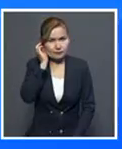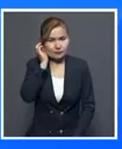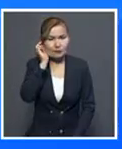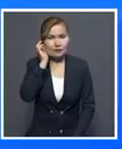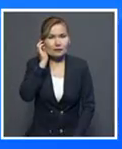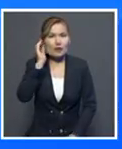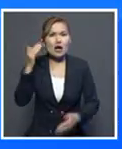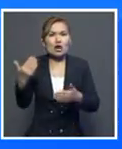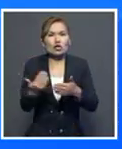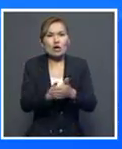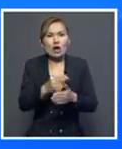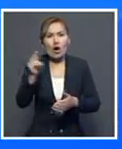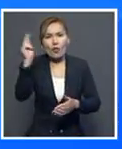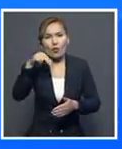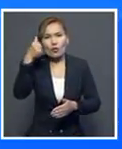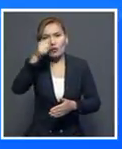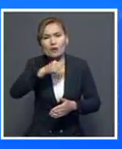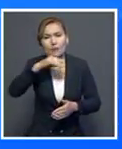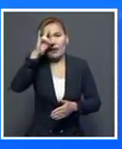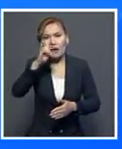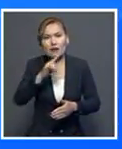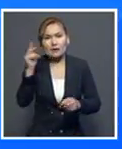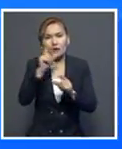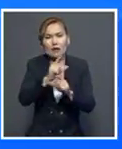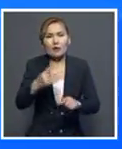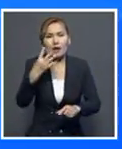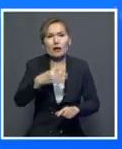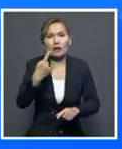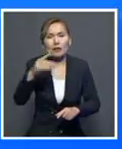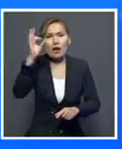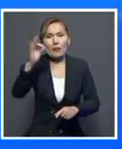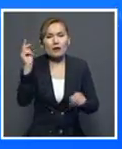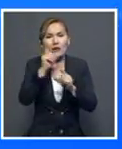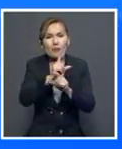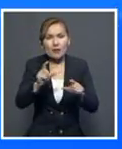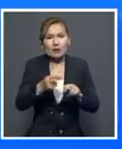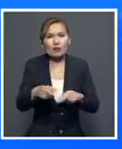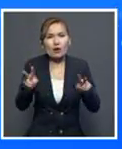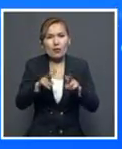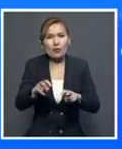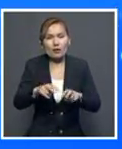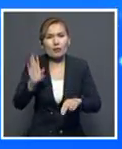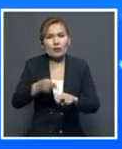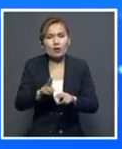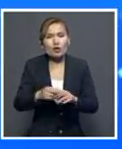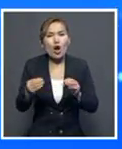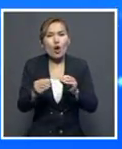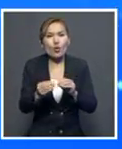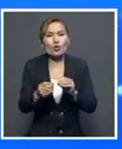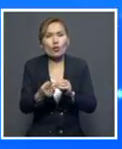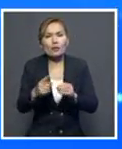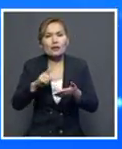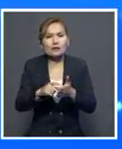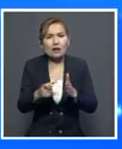жаңа оқу жылы еліміздегі мектептердің 41% үшін сын кезеңі болмақ. 2000-ға жуық білім ошағында 10-11 сынып